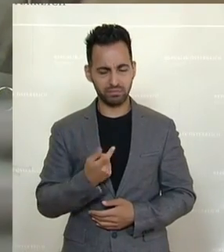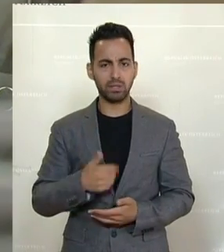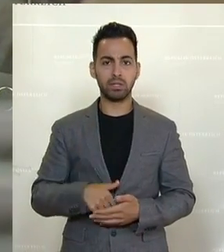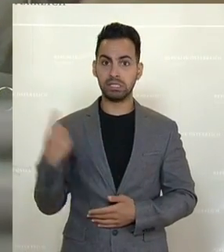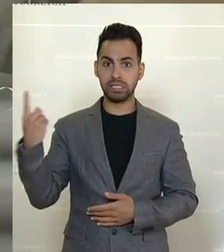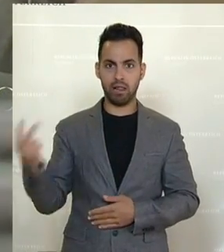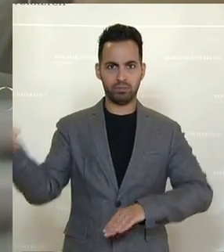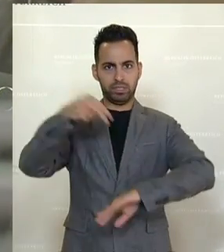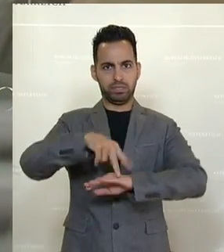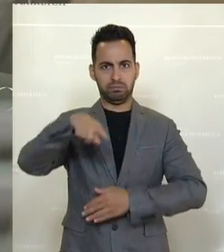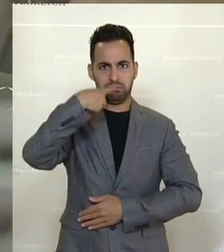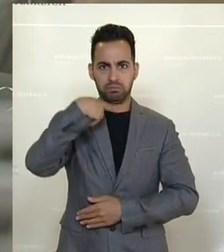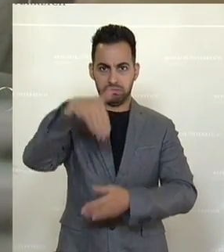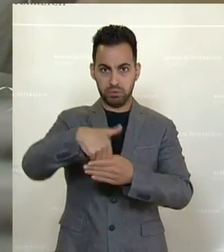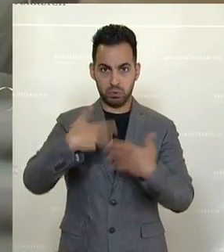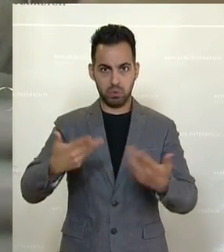gerade hier gemacht.